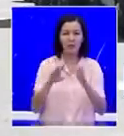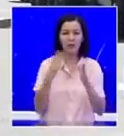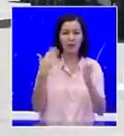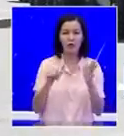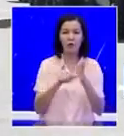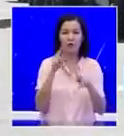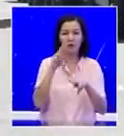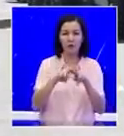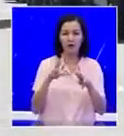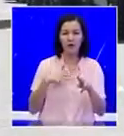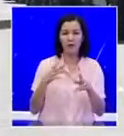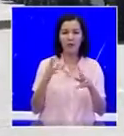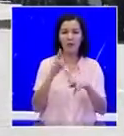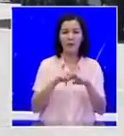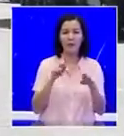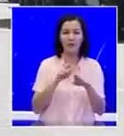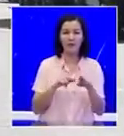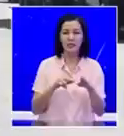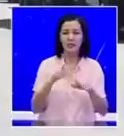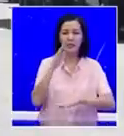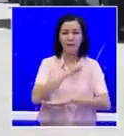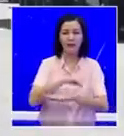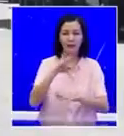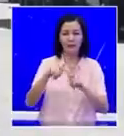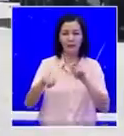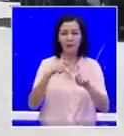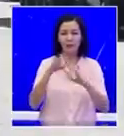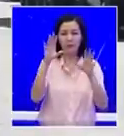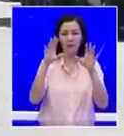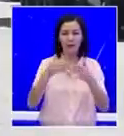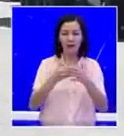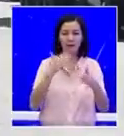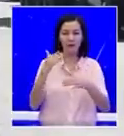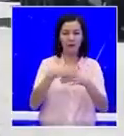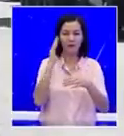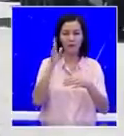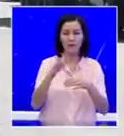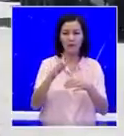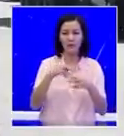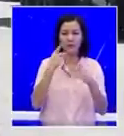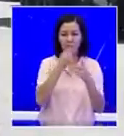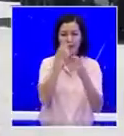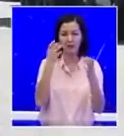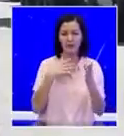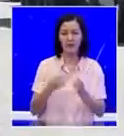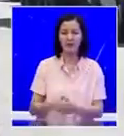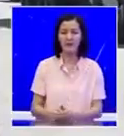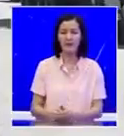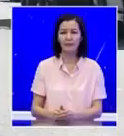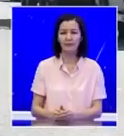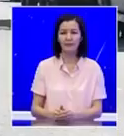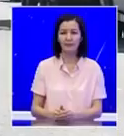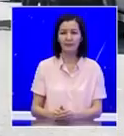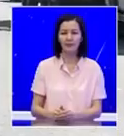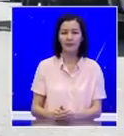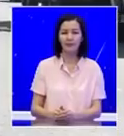қамақ қалынған. Сондықтан полицейлер тәртіп бұзғандар заң алдында жауапқа тартылатынын ескертеді. Мадина Берқызы, Жасұлан Шымкенже,